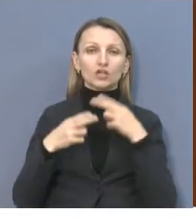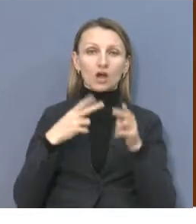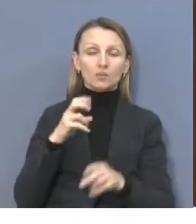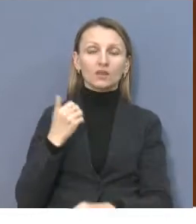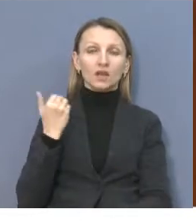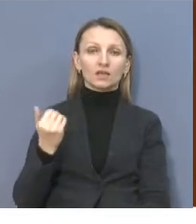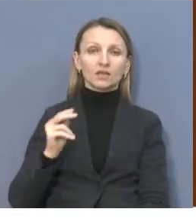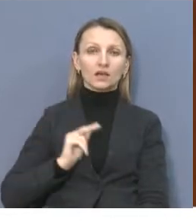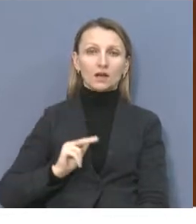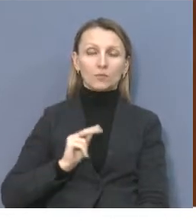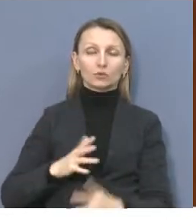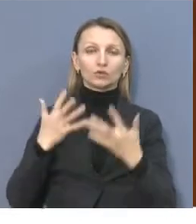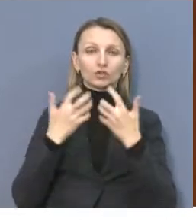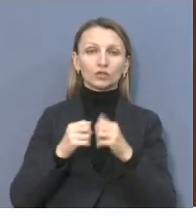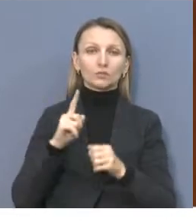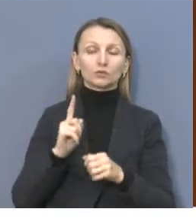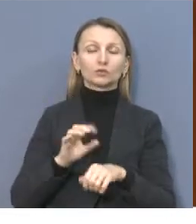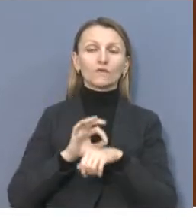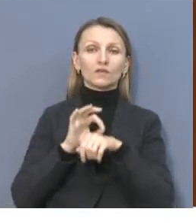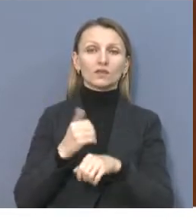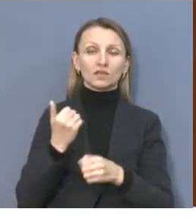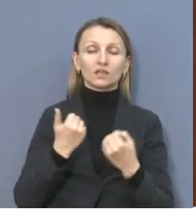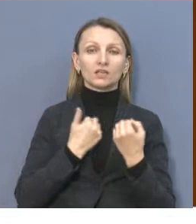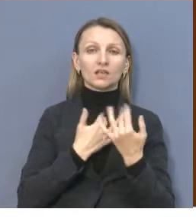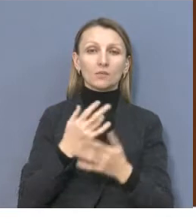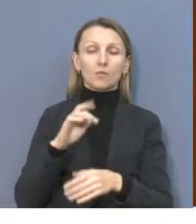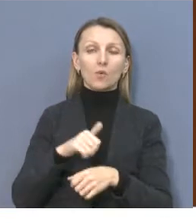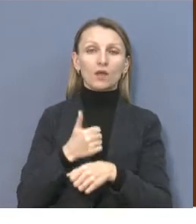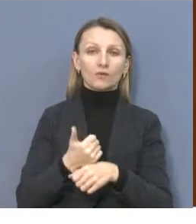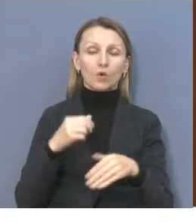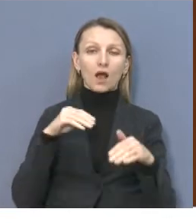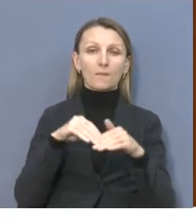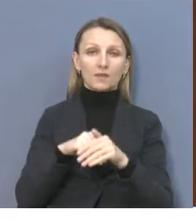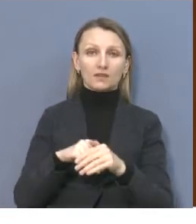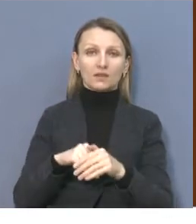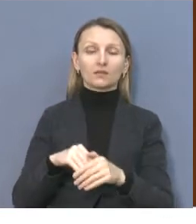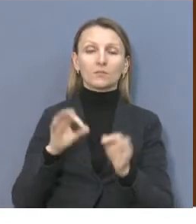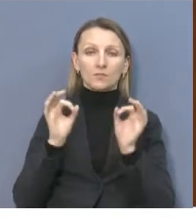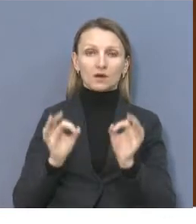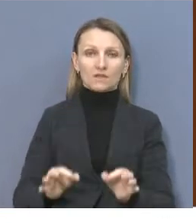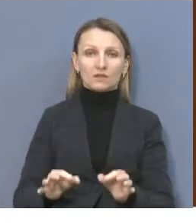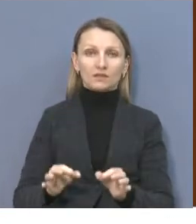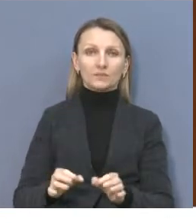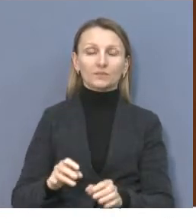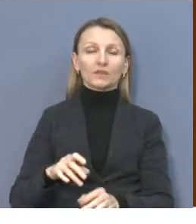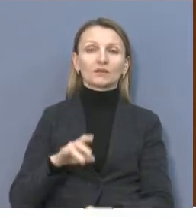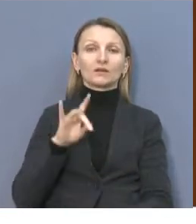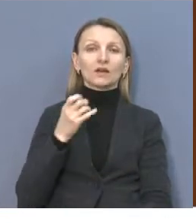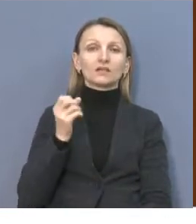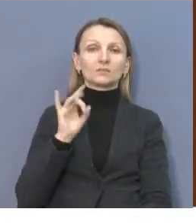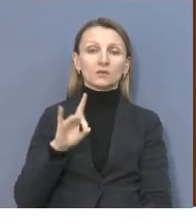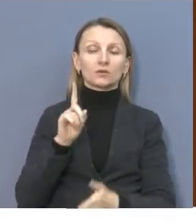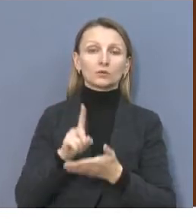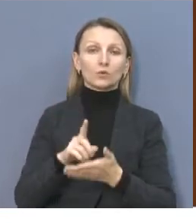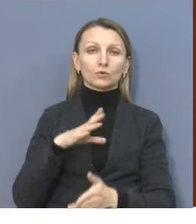считаем что введение требований постановок капитал для которых коллекторской деятельности является обоснованным размер уставного капитала должен быть